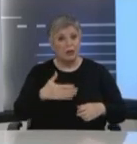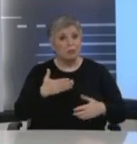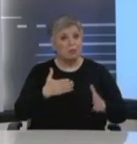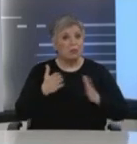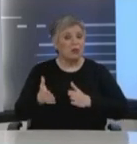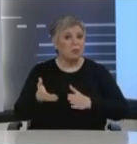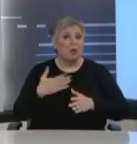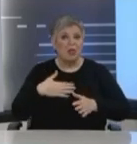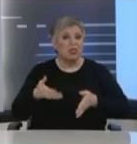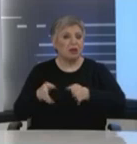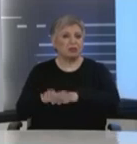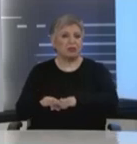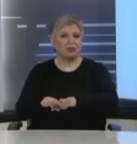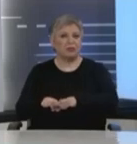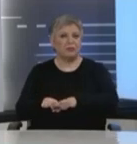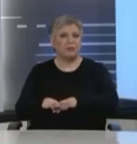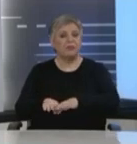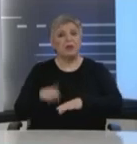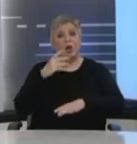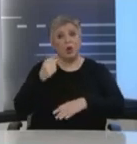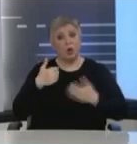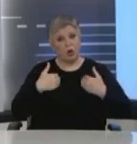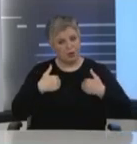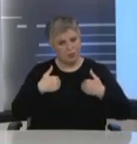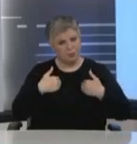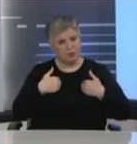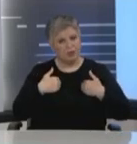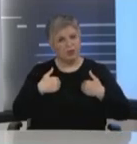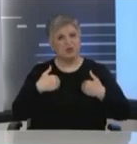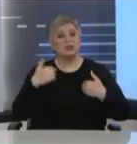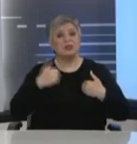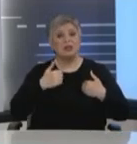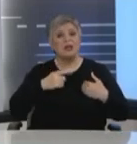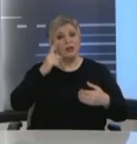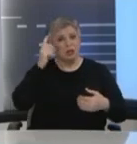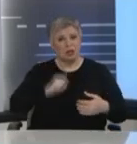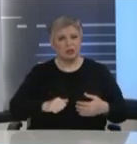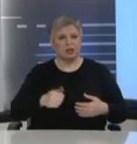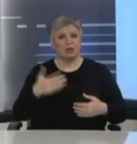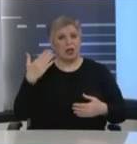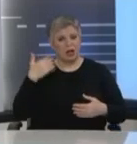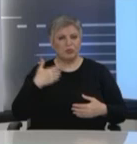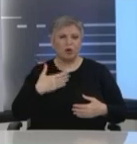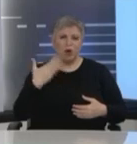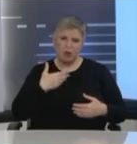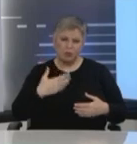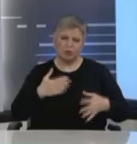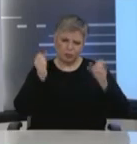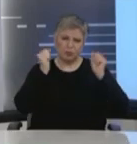κουκουλώσετε? Γιατί όσο αφορά την παράταξή μας, είναι αυτή που με πρωτοφανές πολιτικό